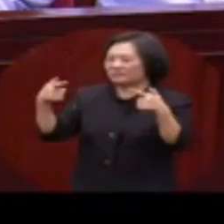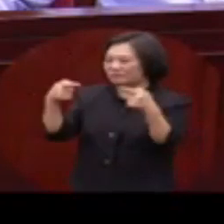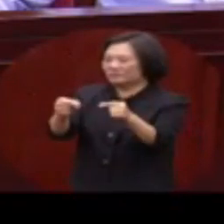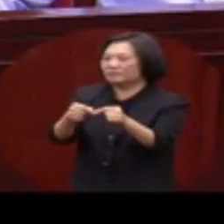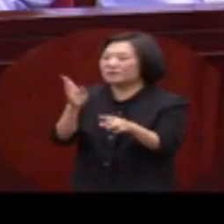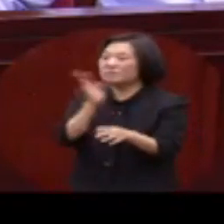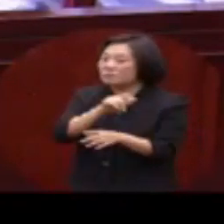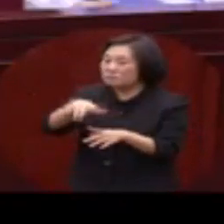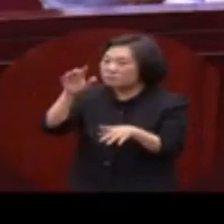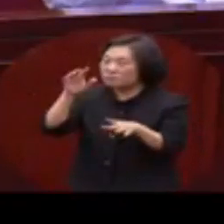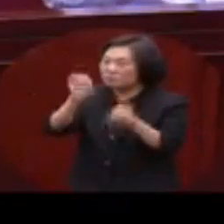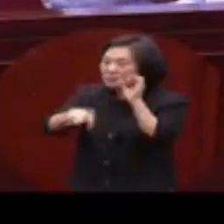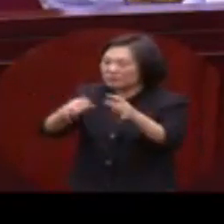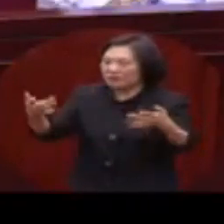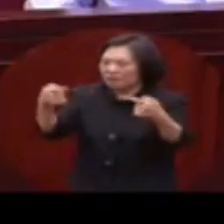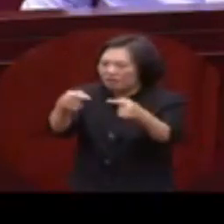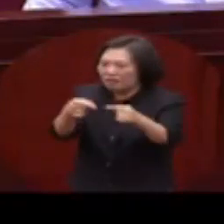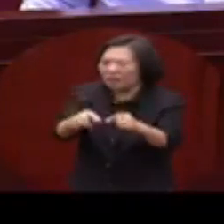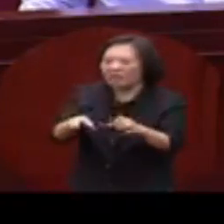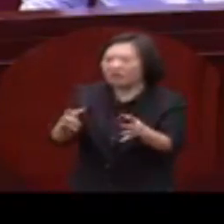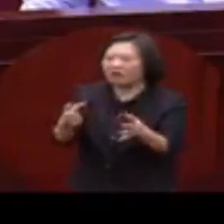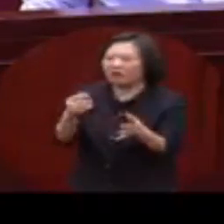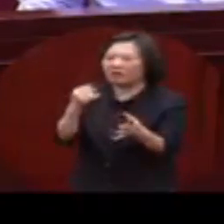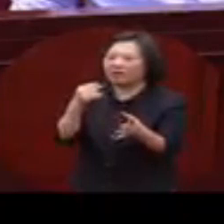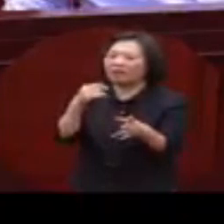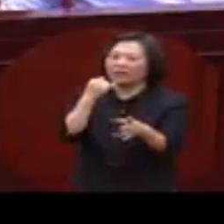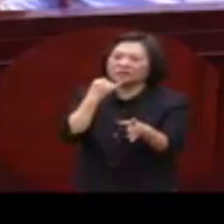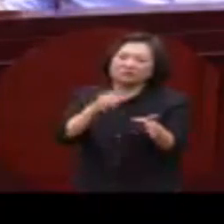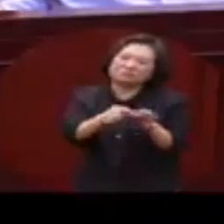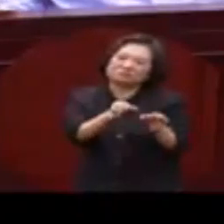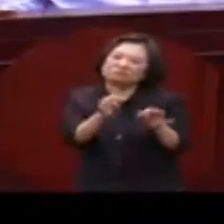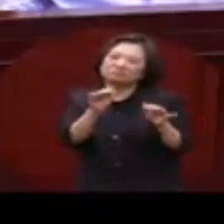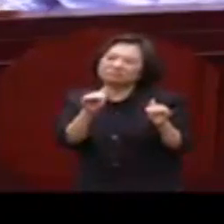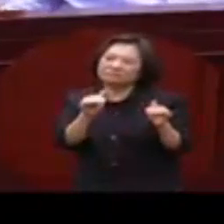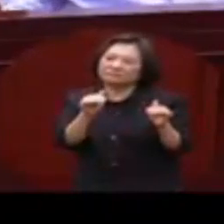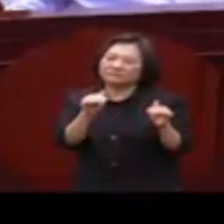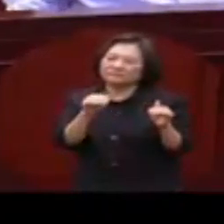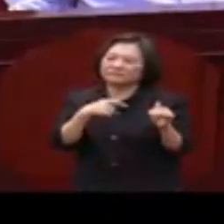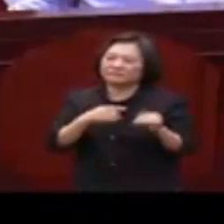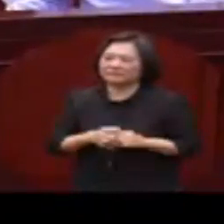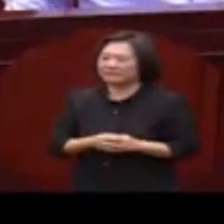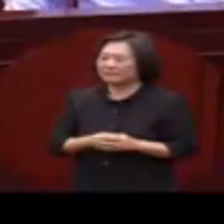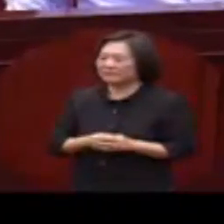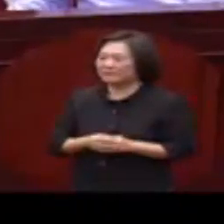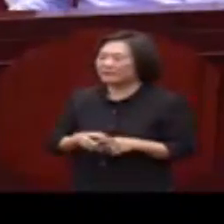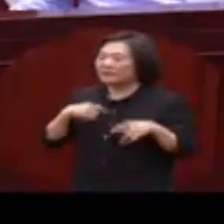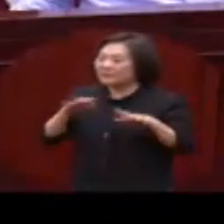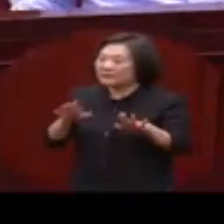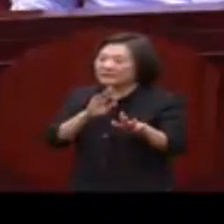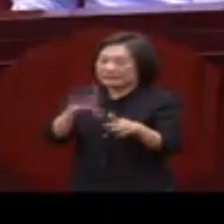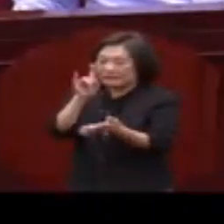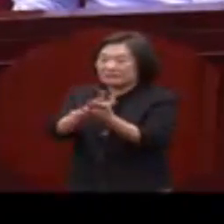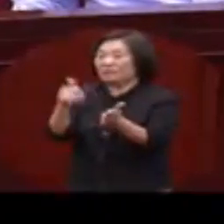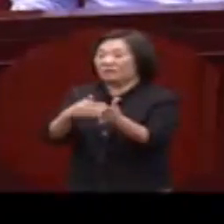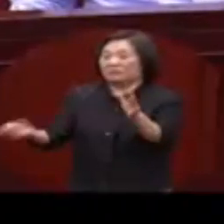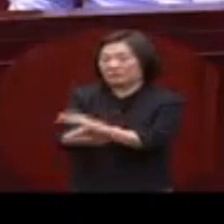量减少以后哈，燃烧垃圾也会减少 ，PM 2.5下降，所以我们要开始努力的哈，从源头减量。禁用一次性餐具是一样，